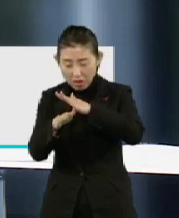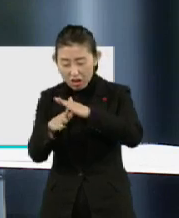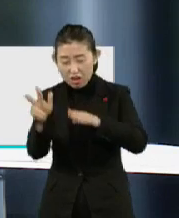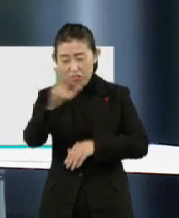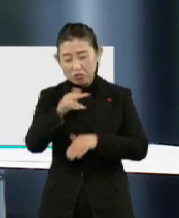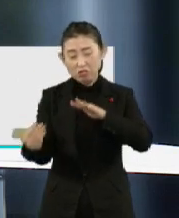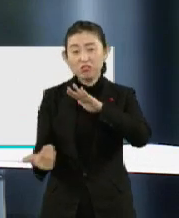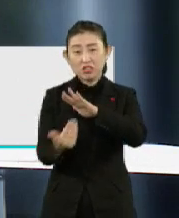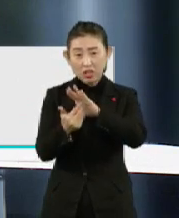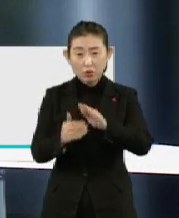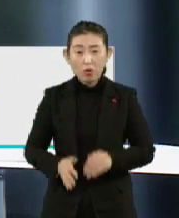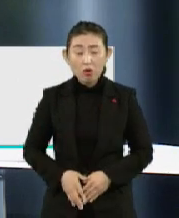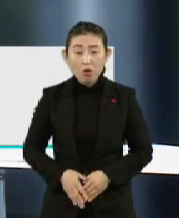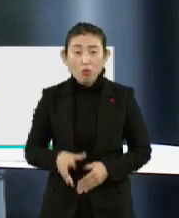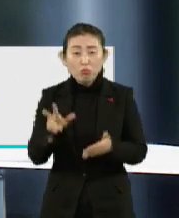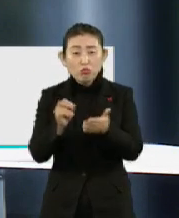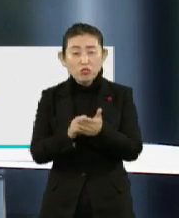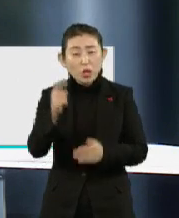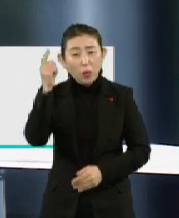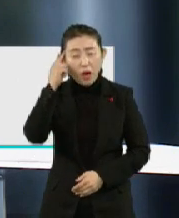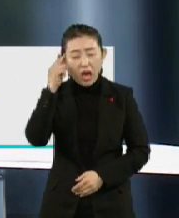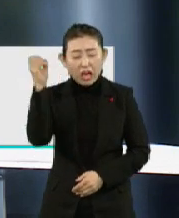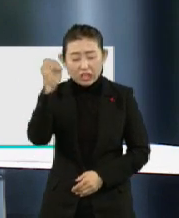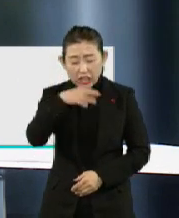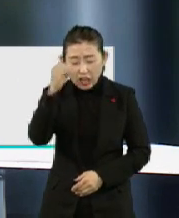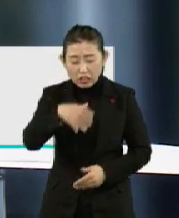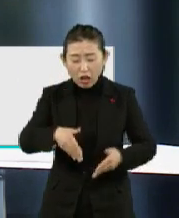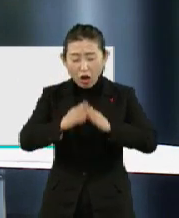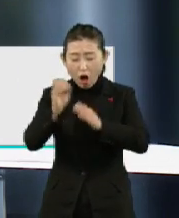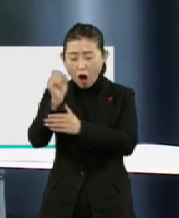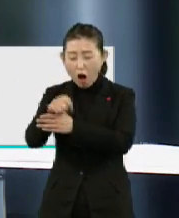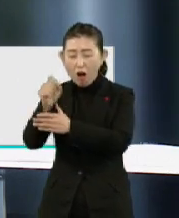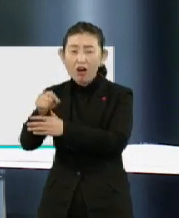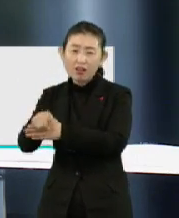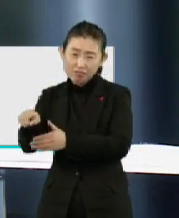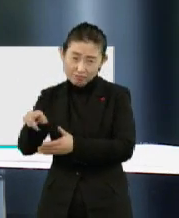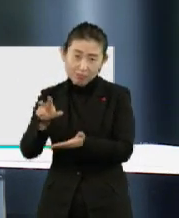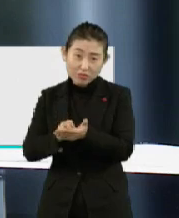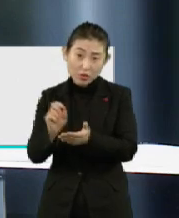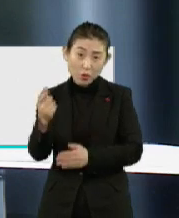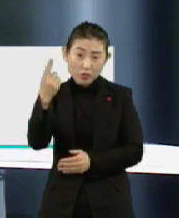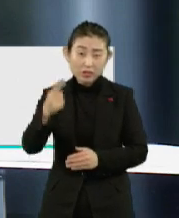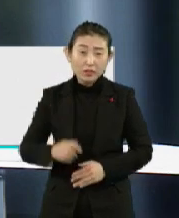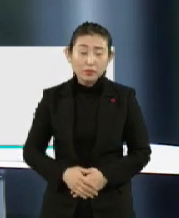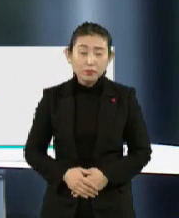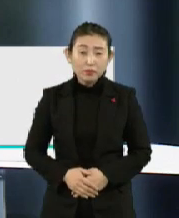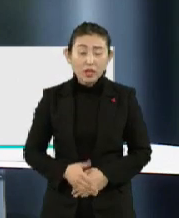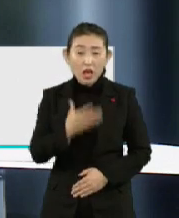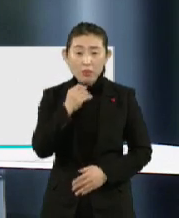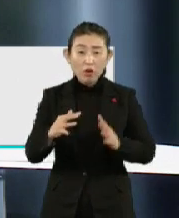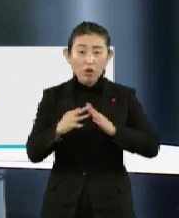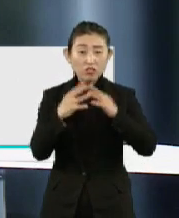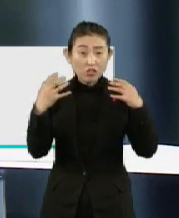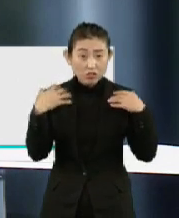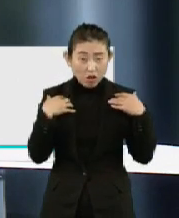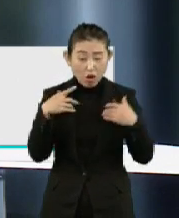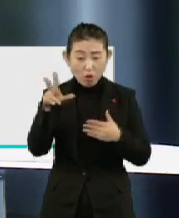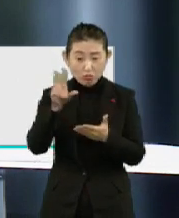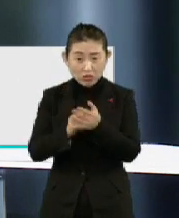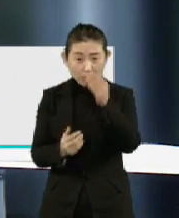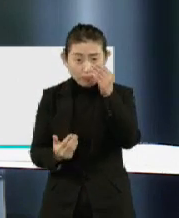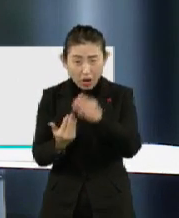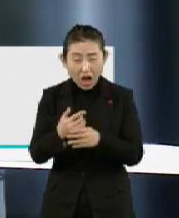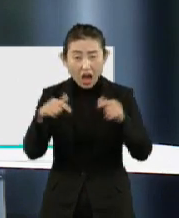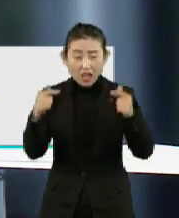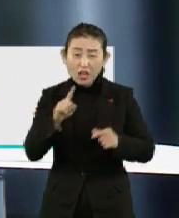원인은 조성 단계에서 무차별적 상가 인허가가 이뤄진 때문입니다. 행복도시건설청은 문제가 생길 때마다